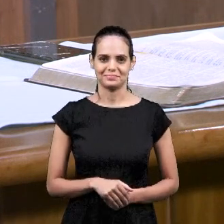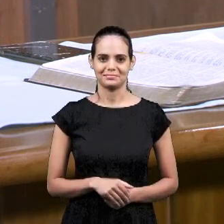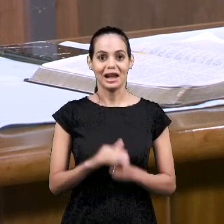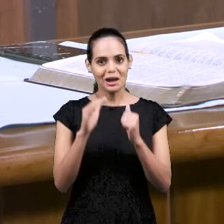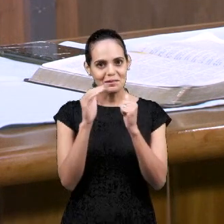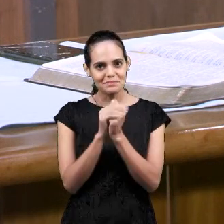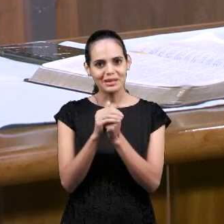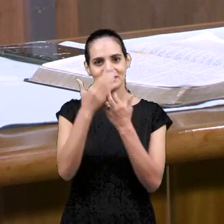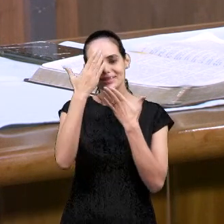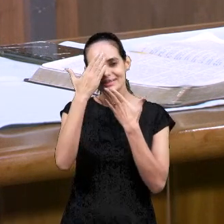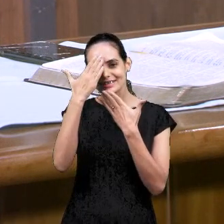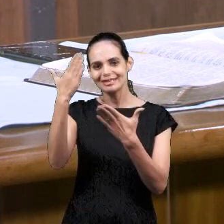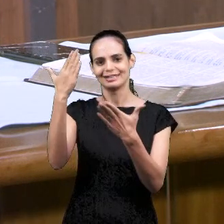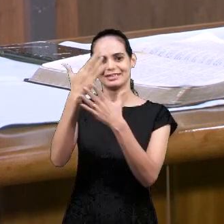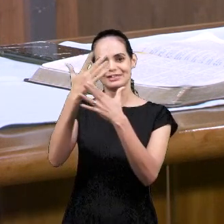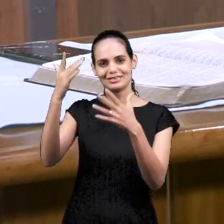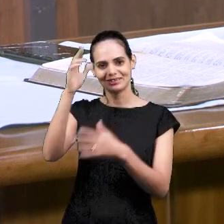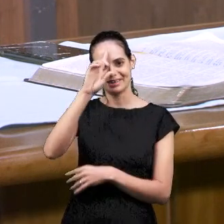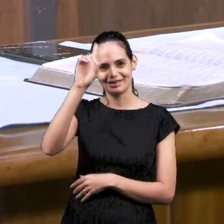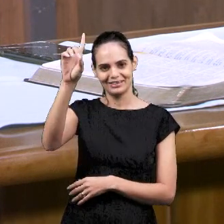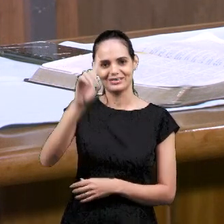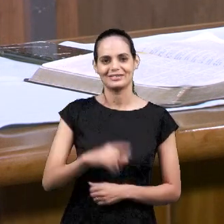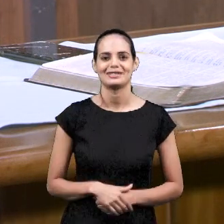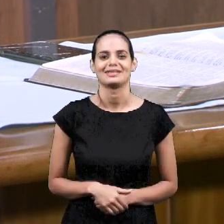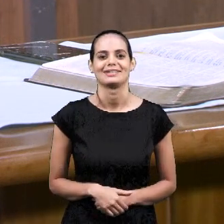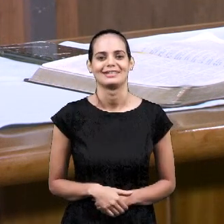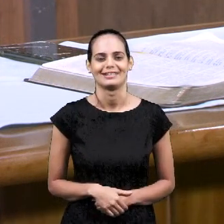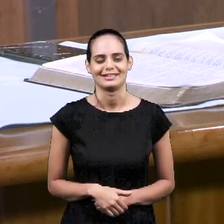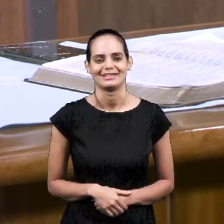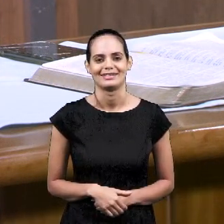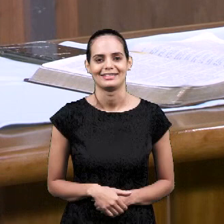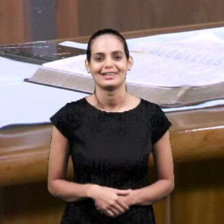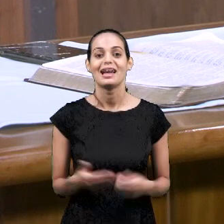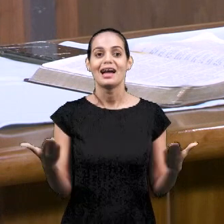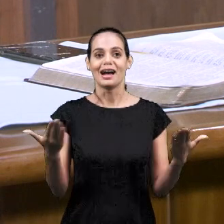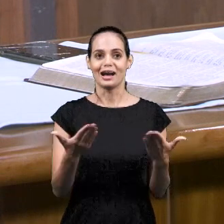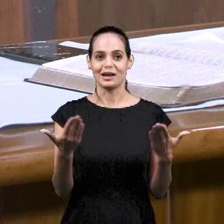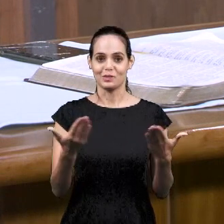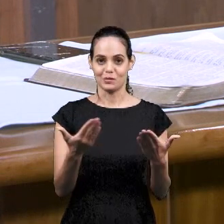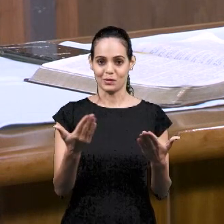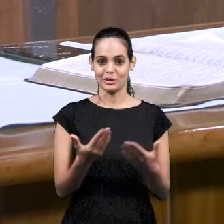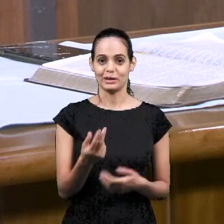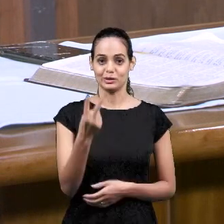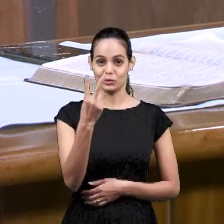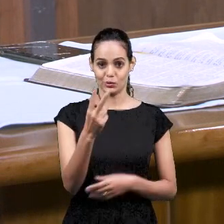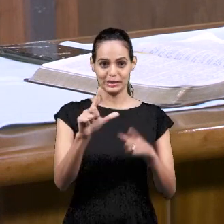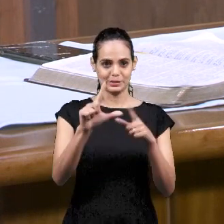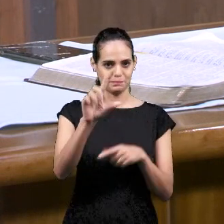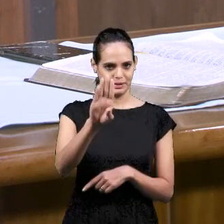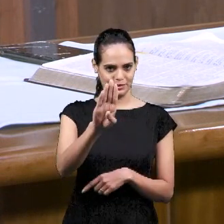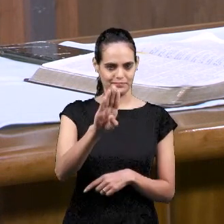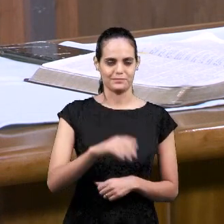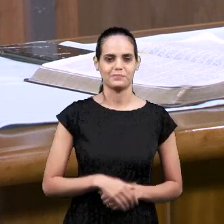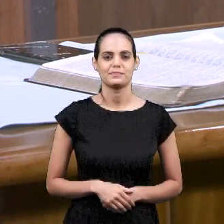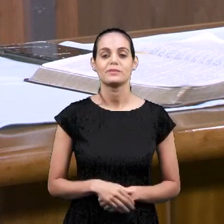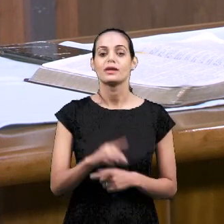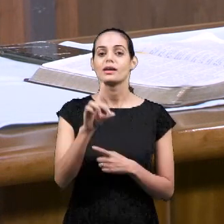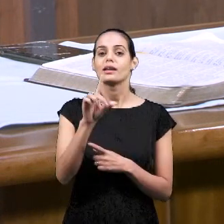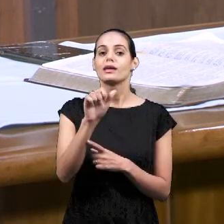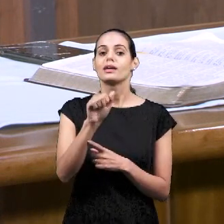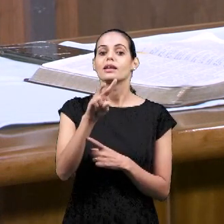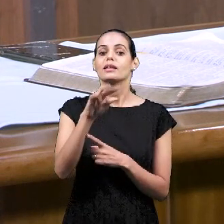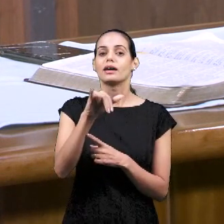spirituelle. Amen. Gloire à Dieu. La question 2b, maintenant, nous allons nous adresser cette question tout d'abord au